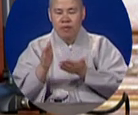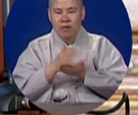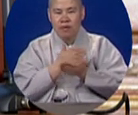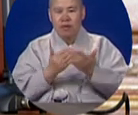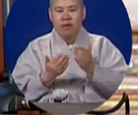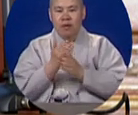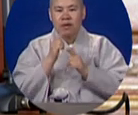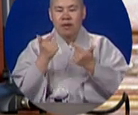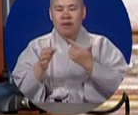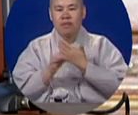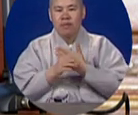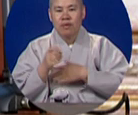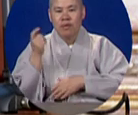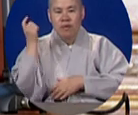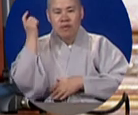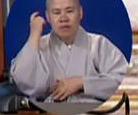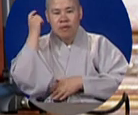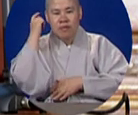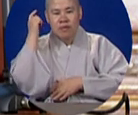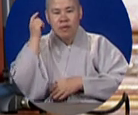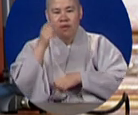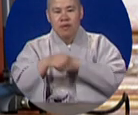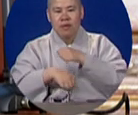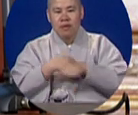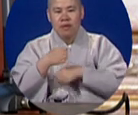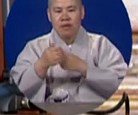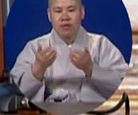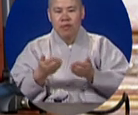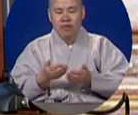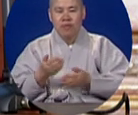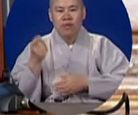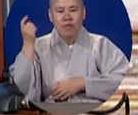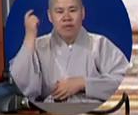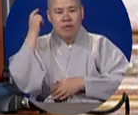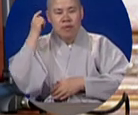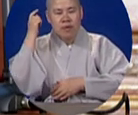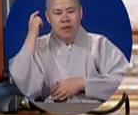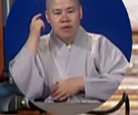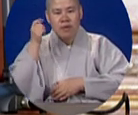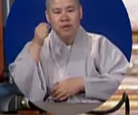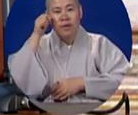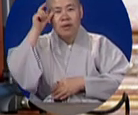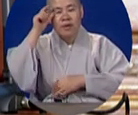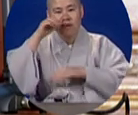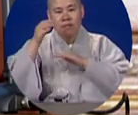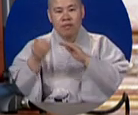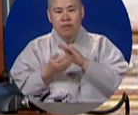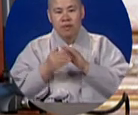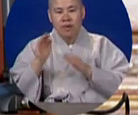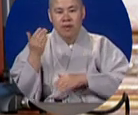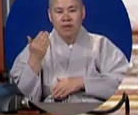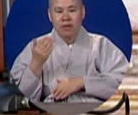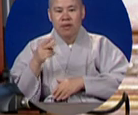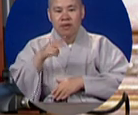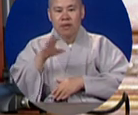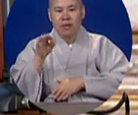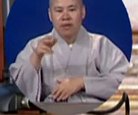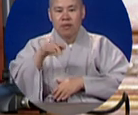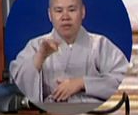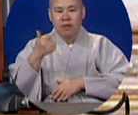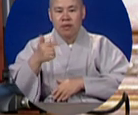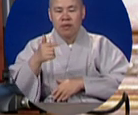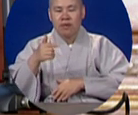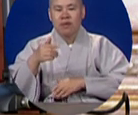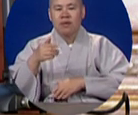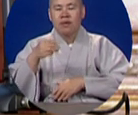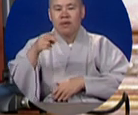소리에서 자제를 얻고 소리에서 해탈을 얻는다 성진산매가 구족하다